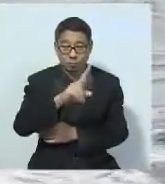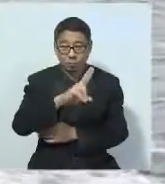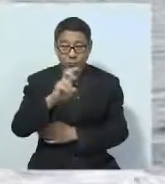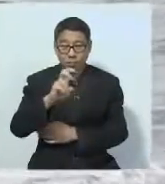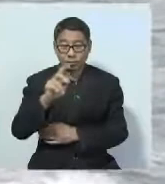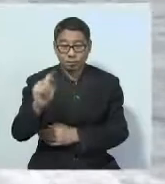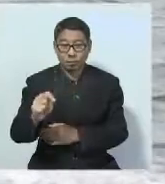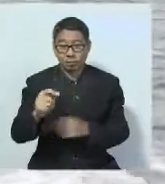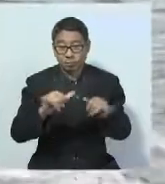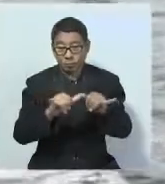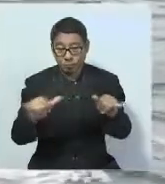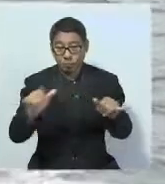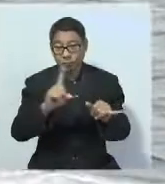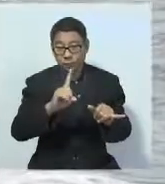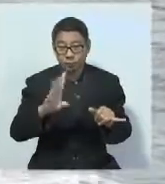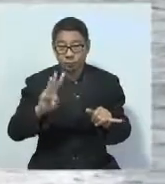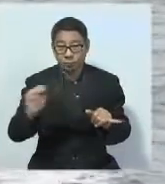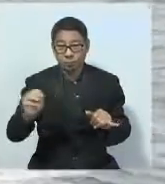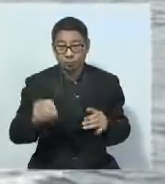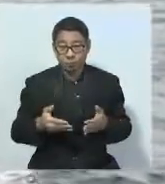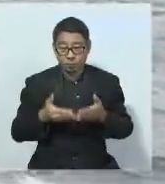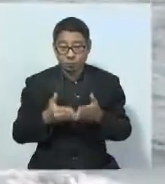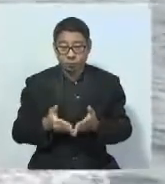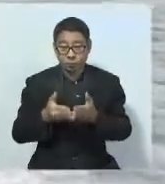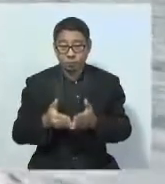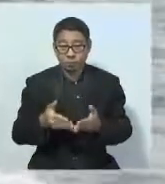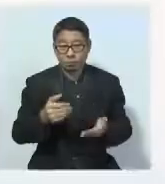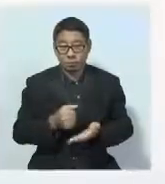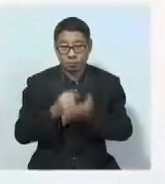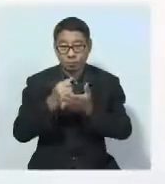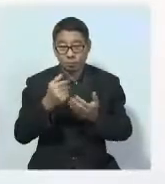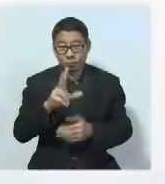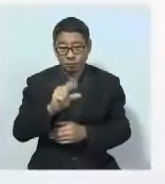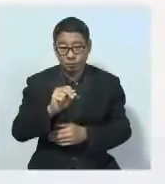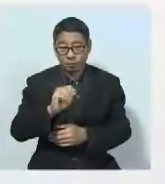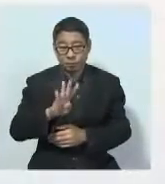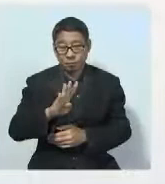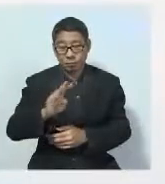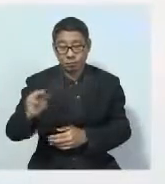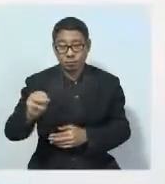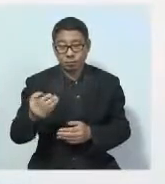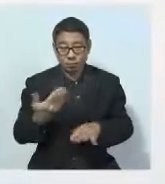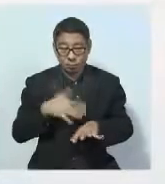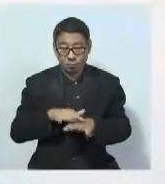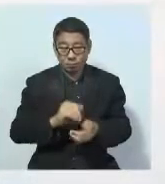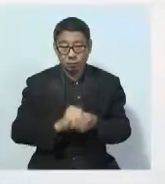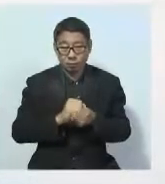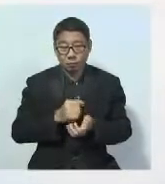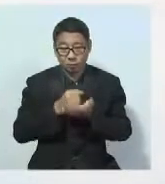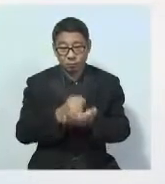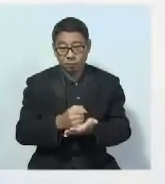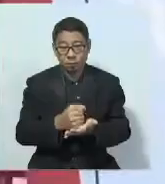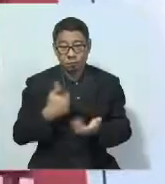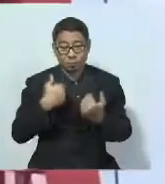ตันความยาว100เมตรพร้อมเรือลากจูงความยาว34เมตรมาร่วมปฏิบัติการในครั้งนี้ด้วยน